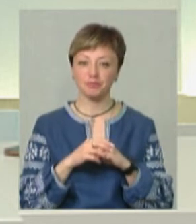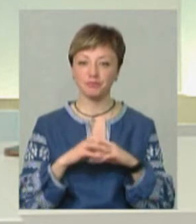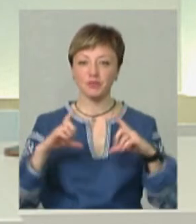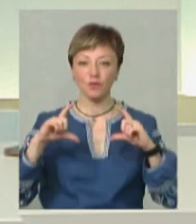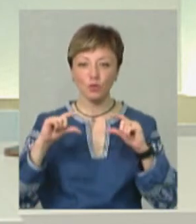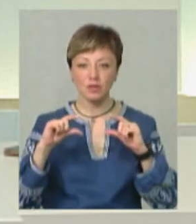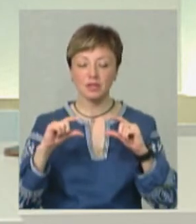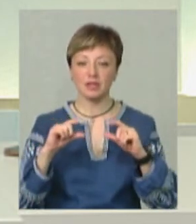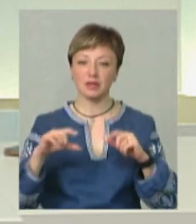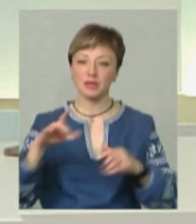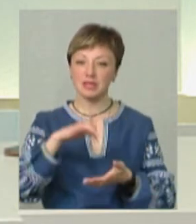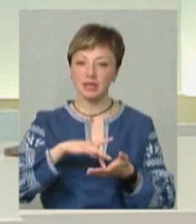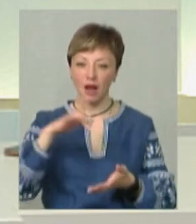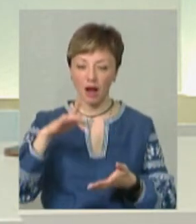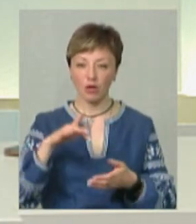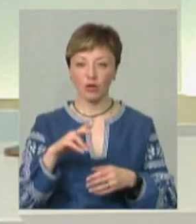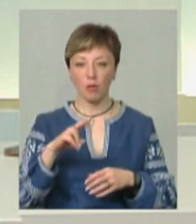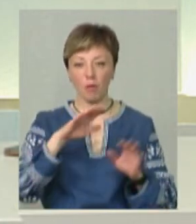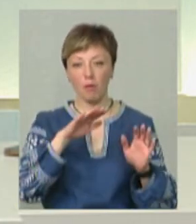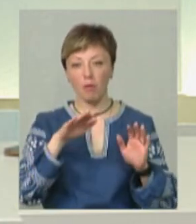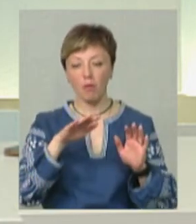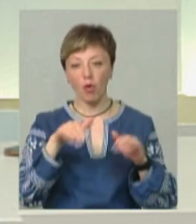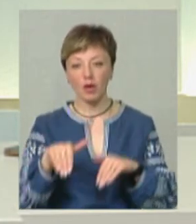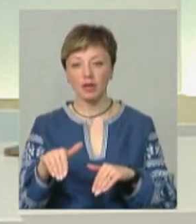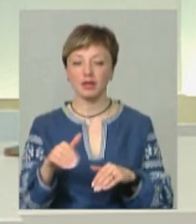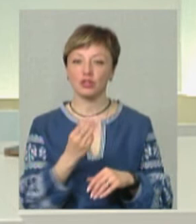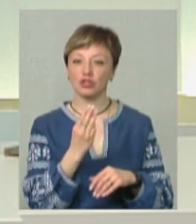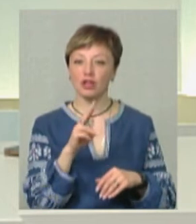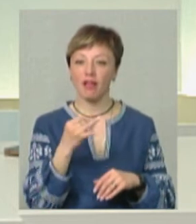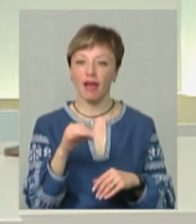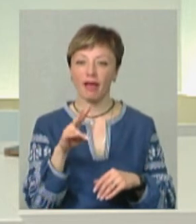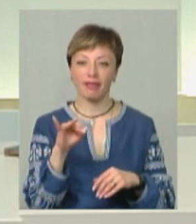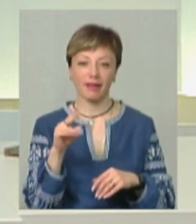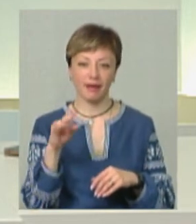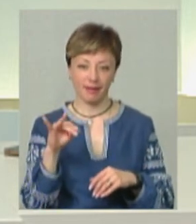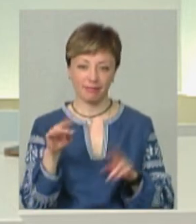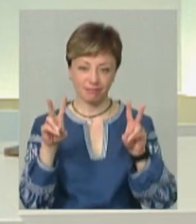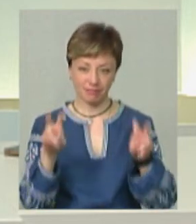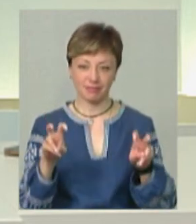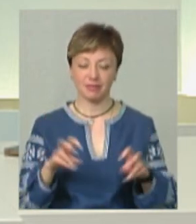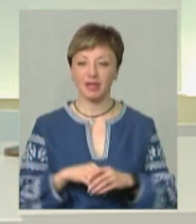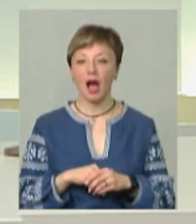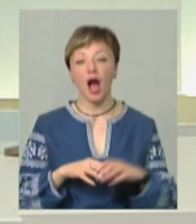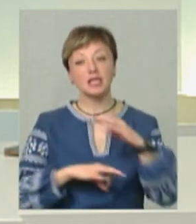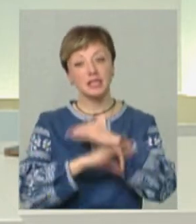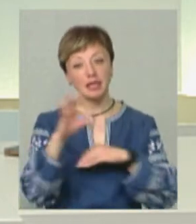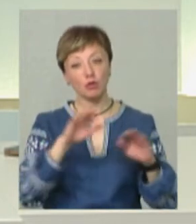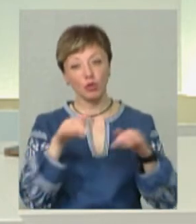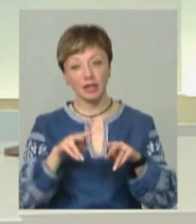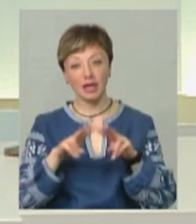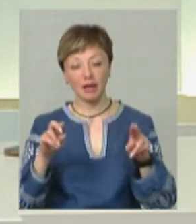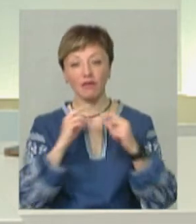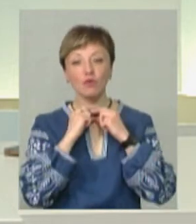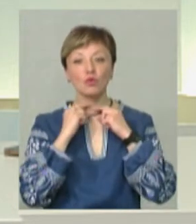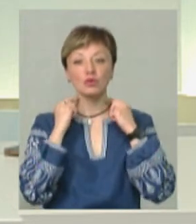бісерні оздоби на території Центрального Поділля мали локальну назву шлейники, більше ніде їх так не називали. На території Східного Поділля такі